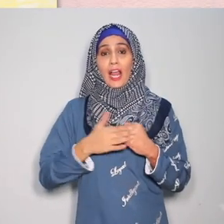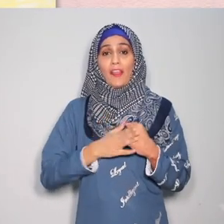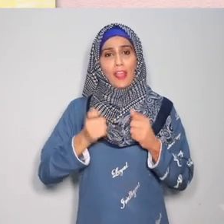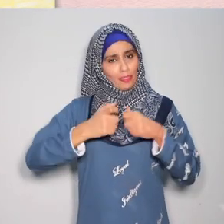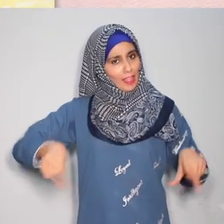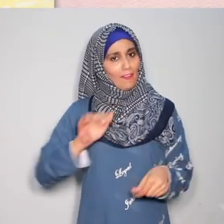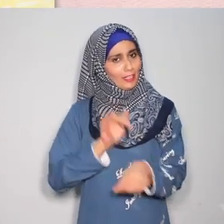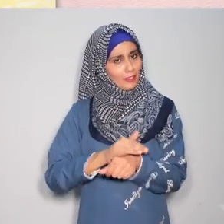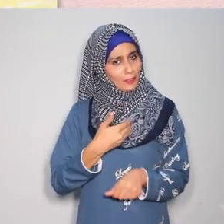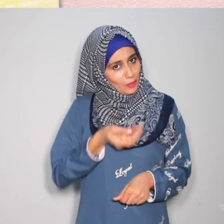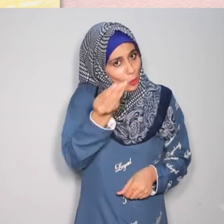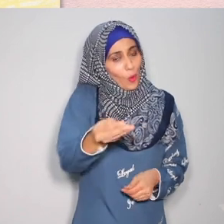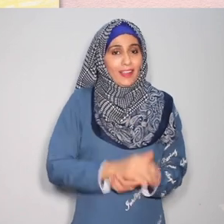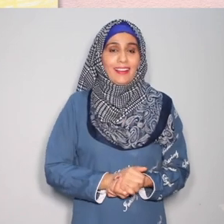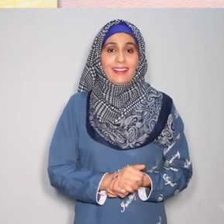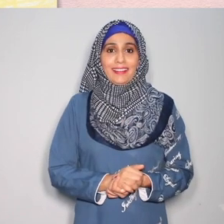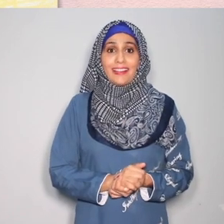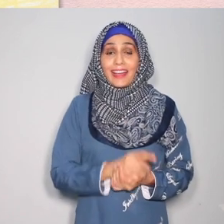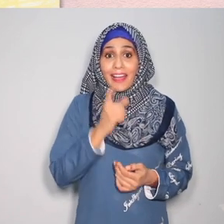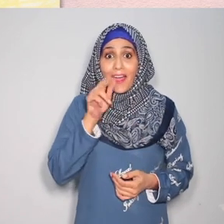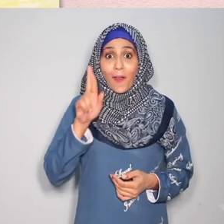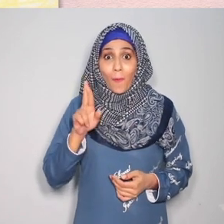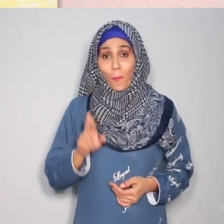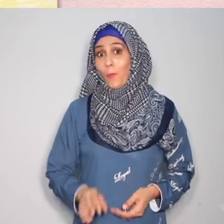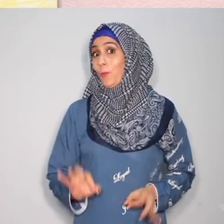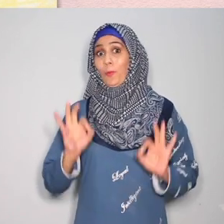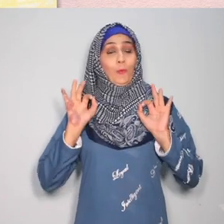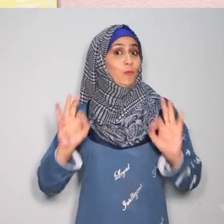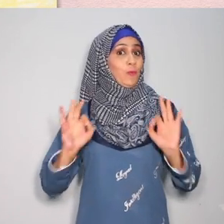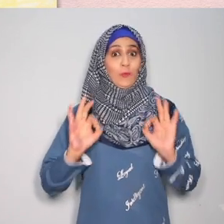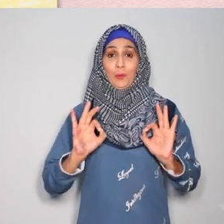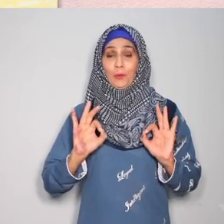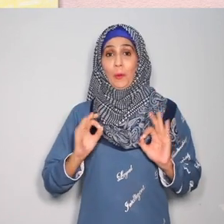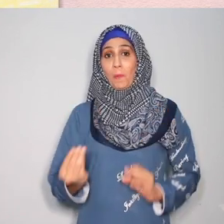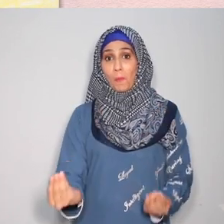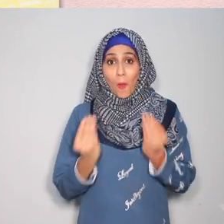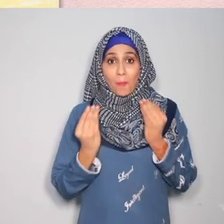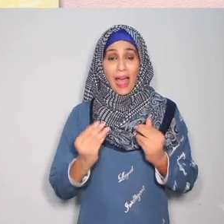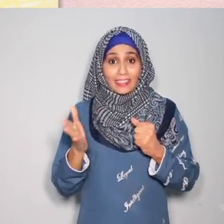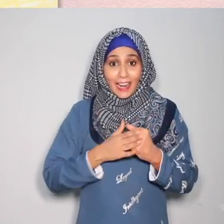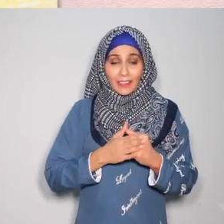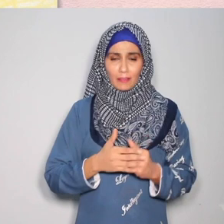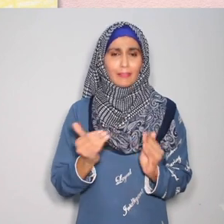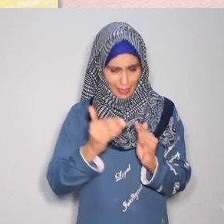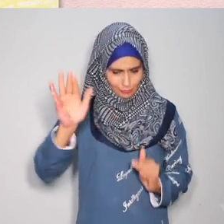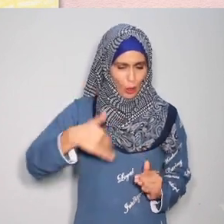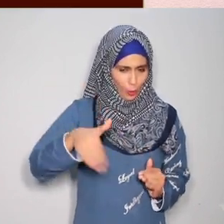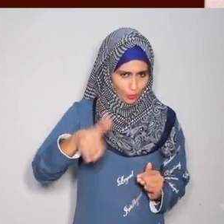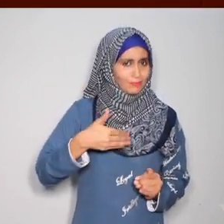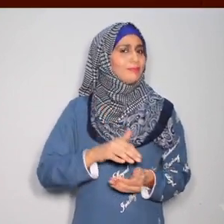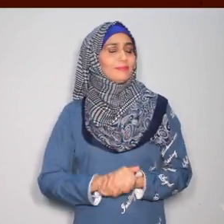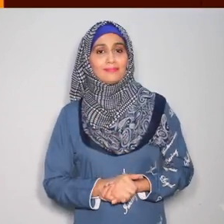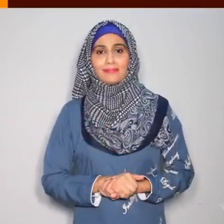की दावत देने आया हूँ। राशिद ने मुस्कुराते हुए कहा, ये तो बहुत खुशी की बात है, मुबारक हो। अच्छा, अंदर तो आओ।